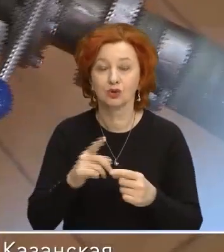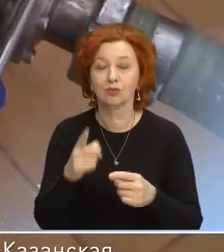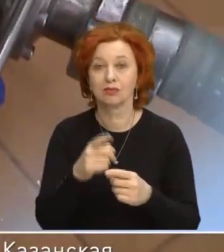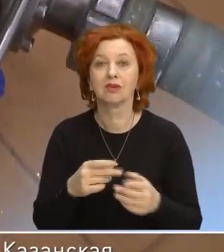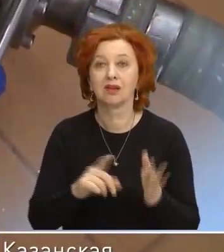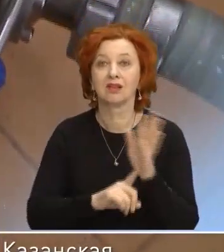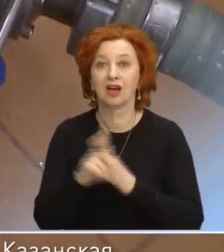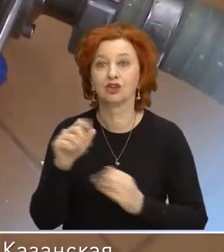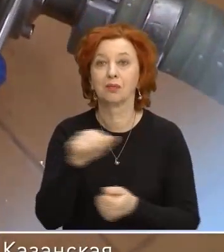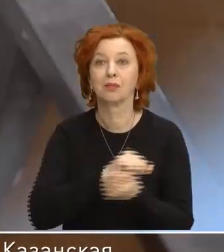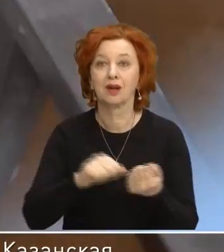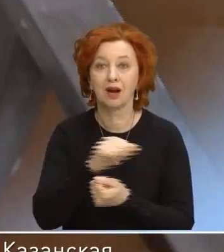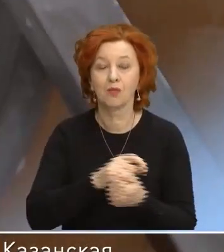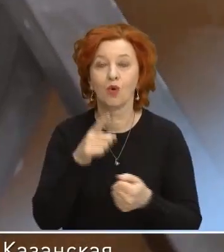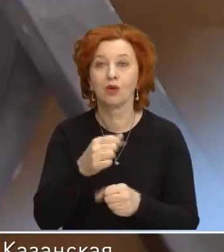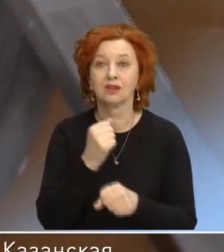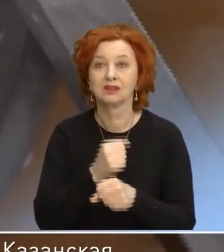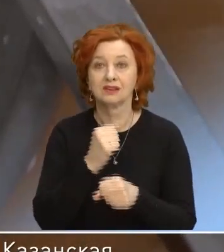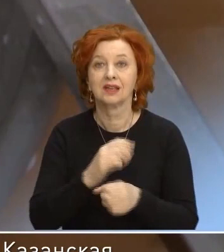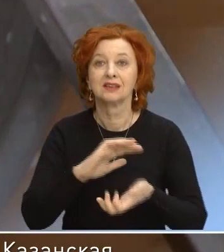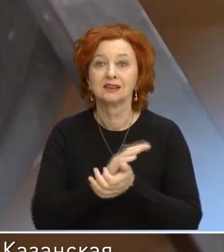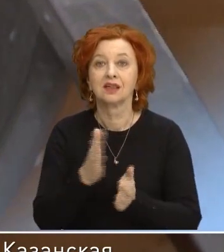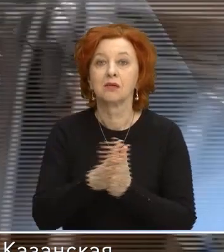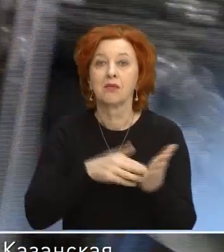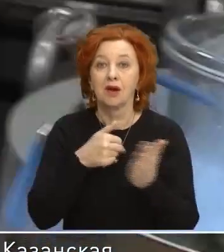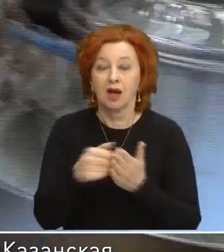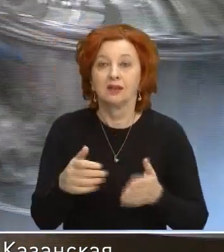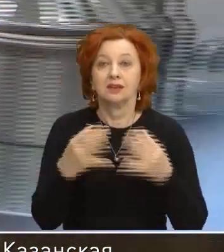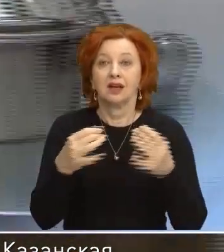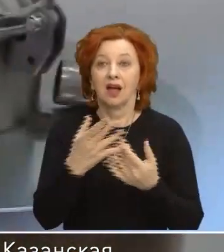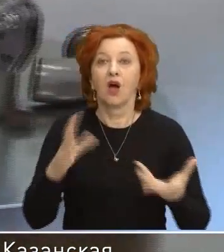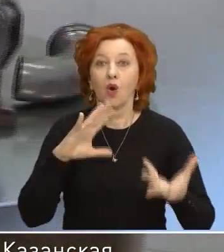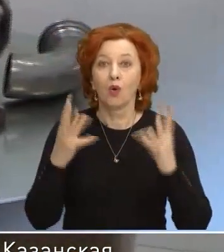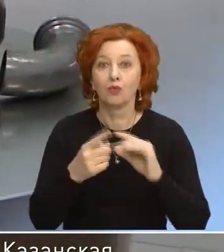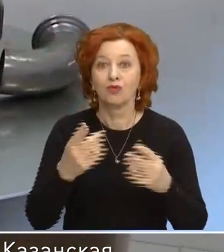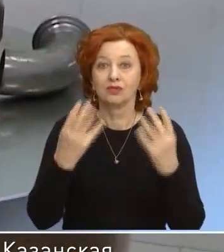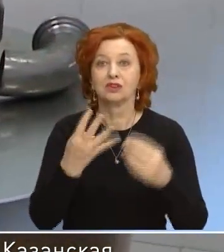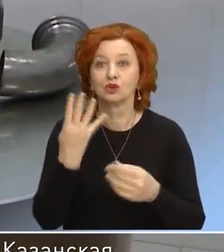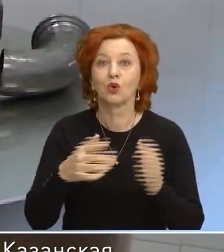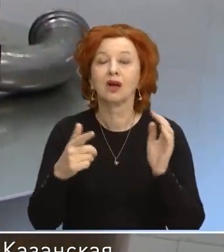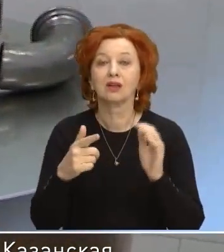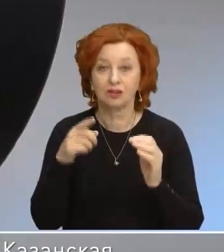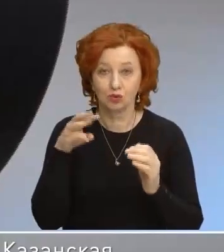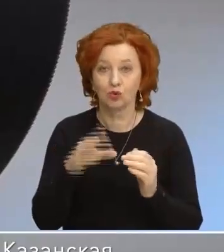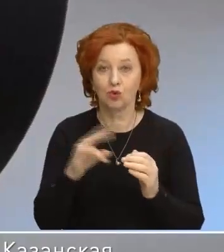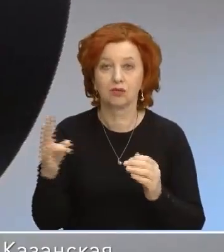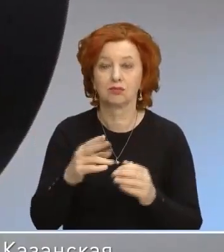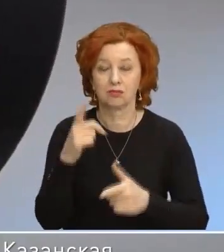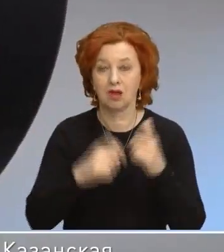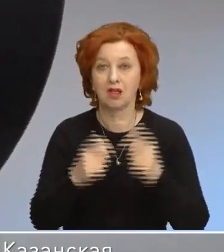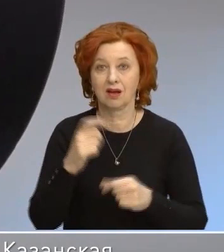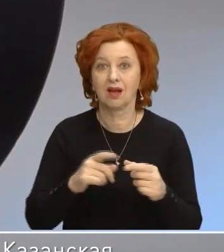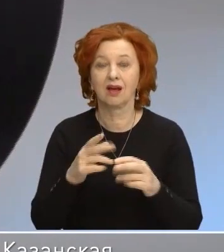нового цеха по переработке. Будут делать сыры и сливочное масло. Объем производства в день 40 тонн молока, закупленного у